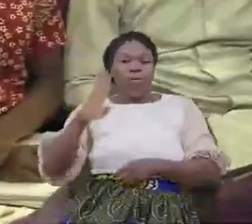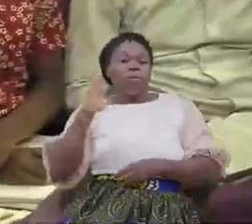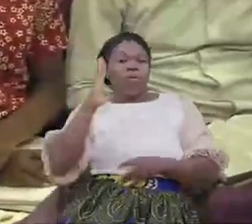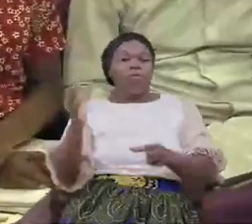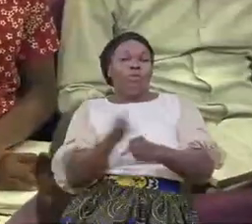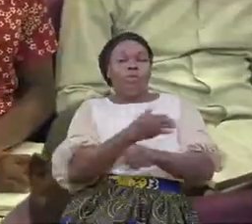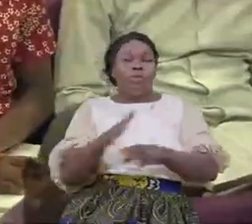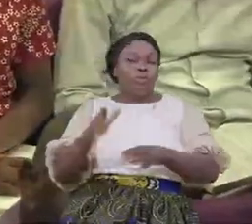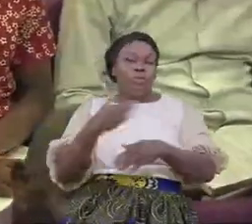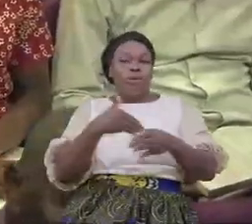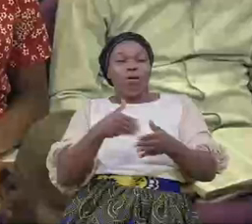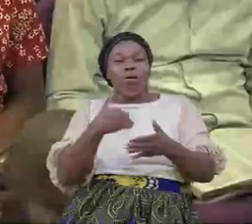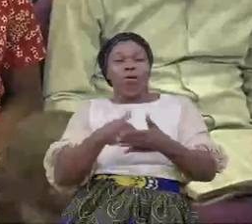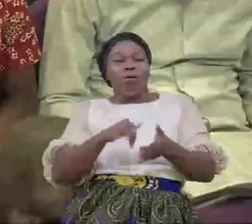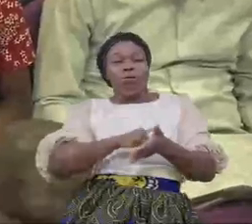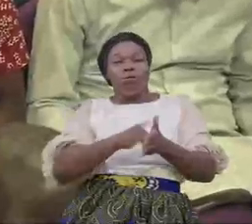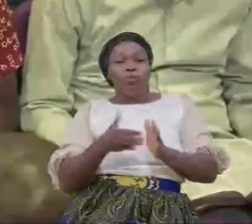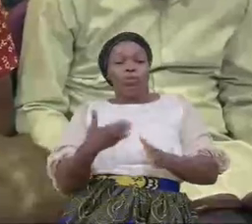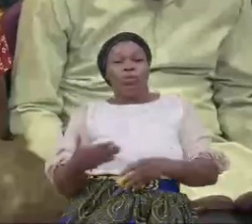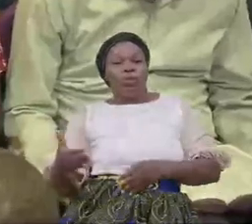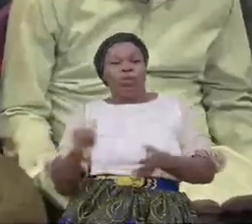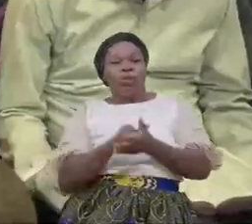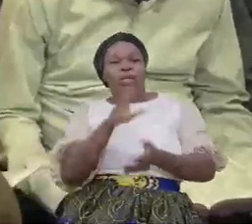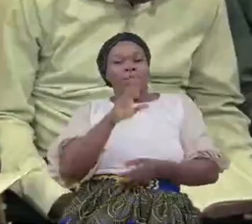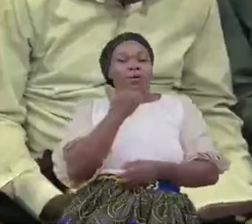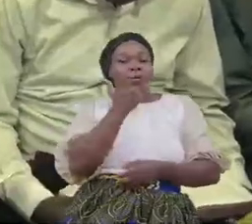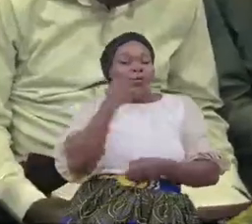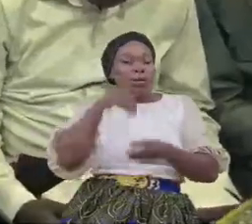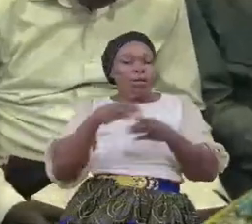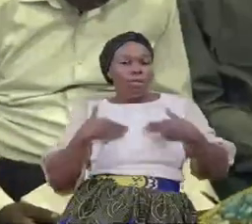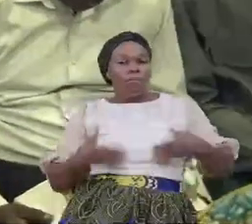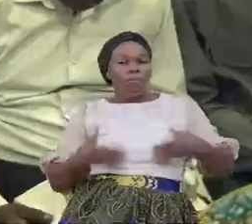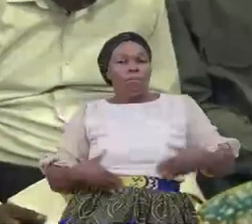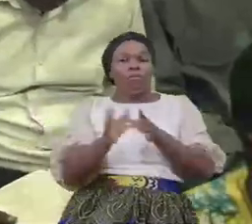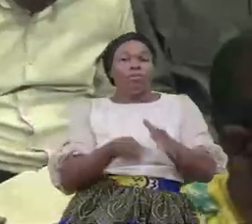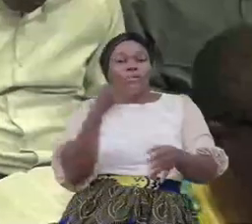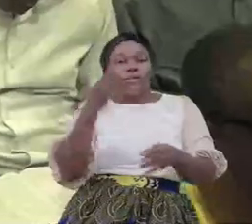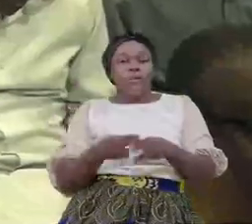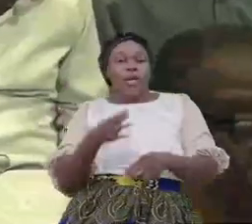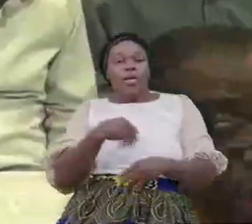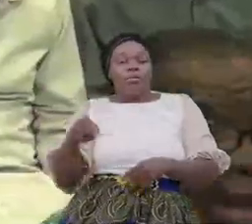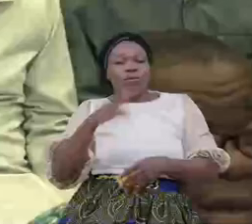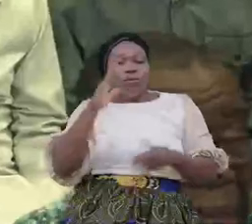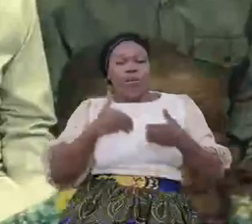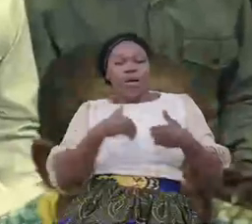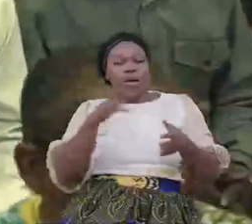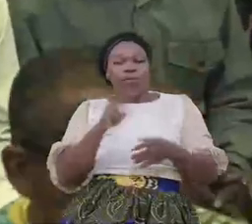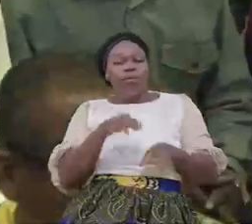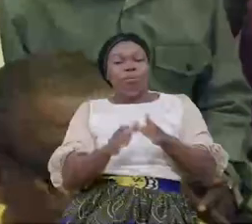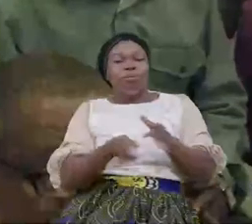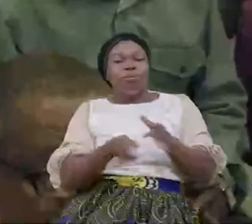vie et toute bonne chose qui a été ordonnée pour vous, vous l'aurez ce soir au nom de Jésus-Christ.